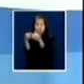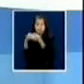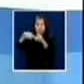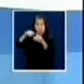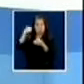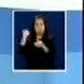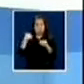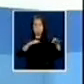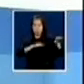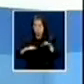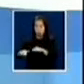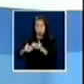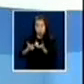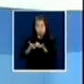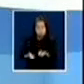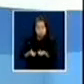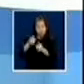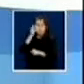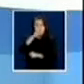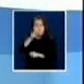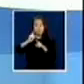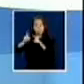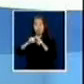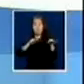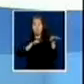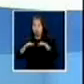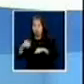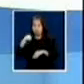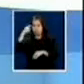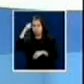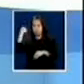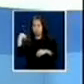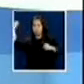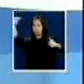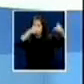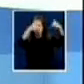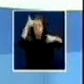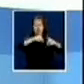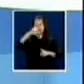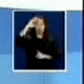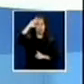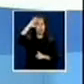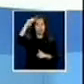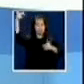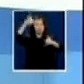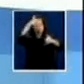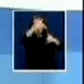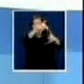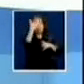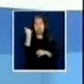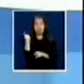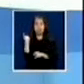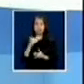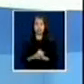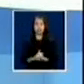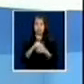อาวุธได้พยายามที่จะเข้าโจมตีด่านทั้ง4ทิศทางของพื้นที่การชุมนุม